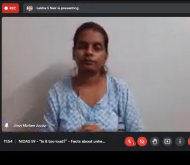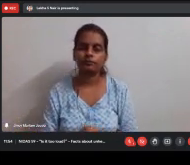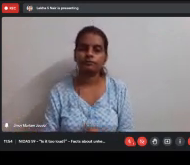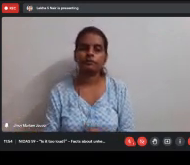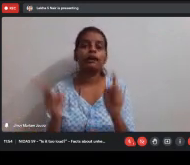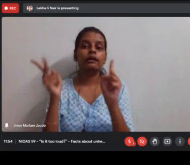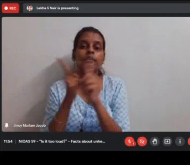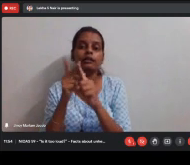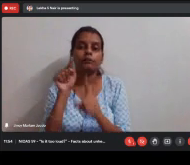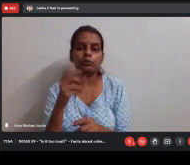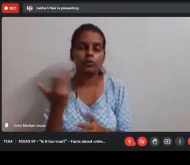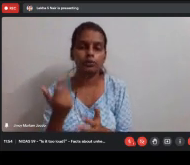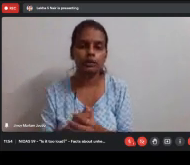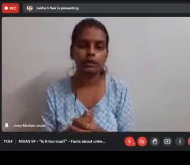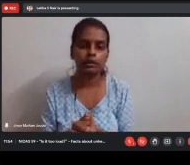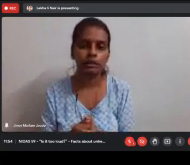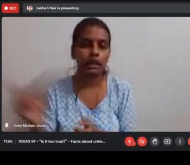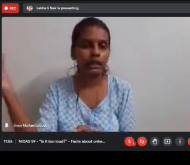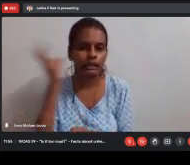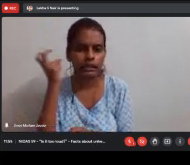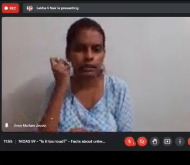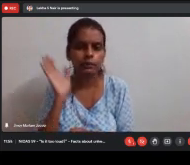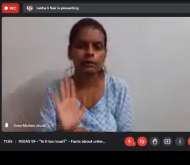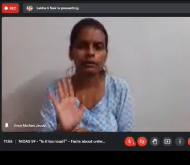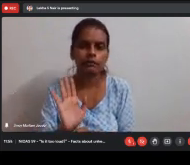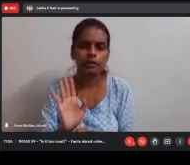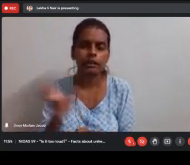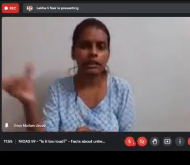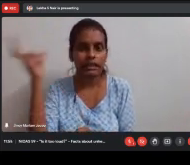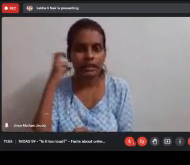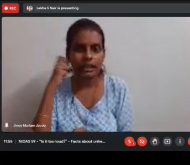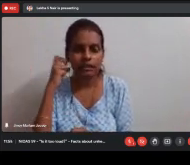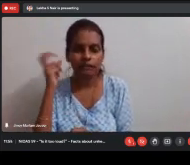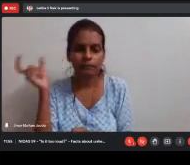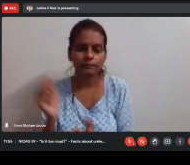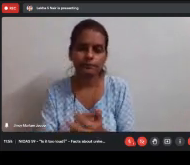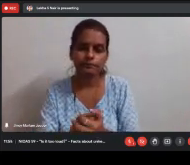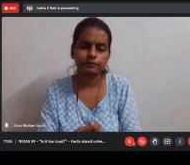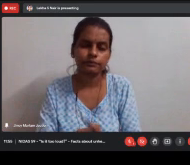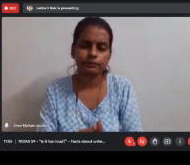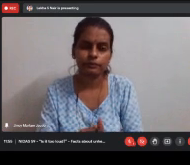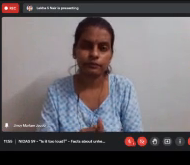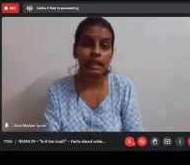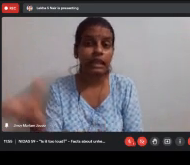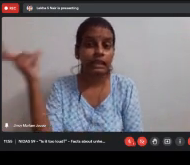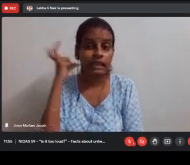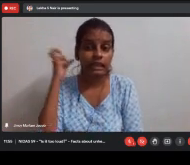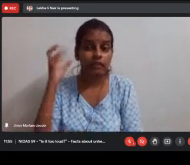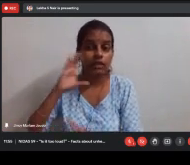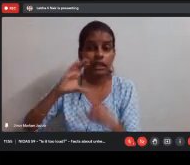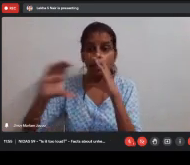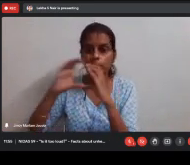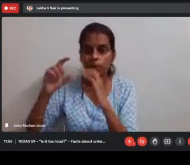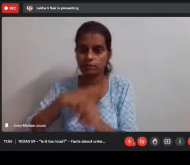കേൾവിക്കുറവ് വർഷാവർഷങ്ങളിൽ ഇരുന്ന് കഴിയുമ്പോഴത്തേക്കും ഒരുപാട് വർഷങ്ങൾ പോകുമ്പോഴത്തേക്കും ഇതിലോട്ടും നമുക്ക് നയിക്കാനുള്ള സാധ്യതകൾ ഉണ്ട്